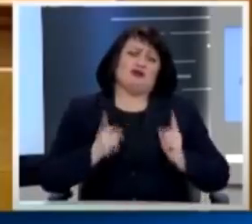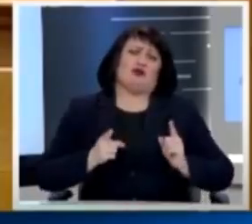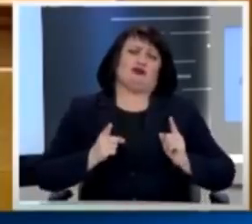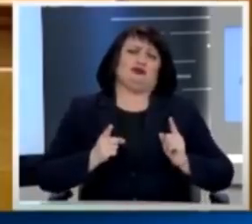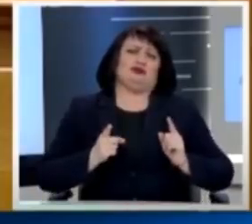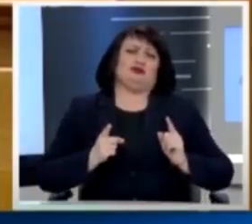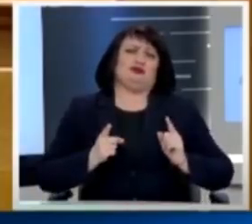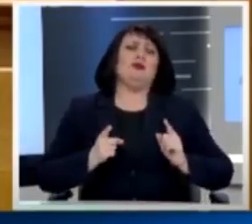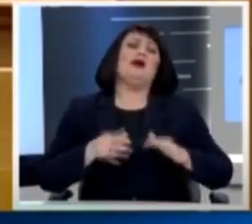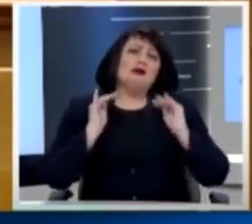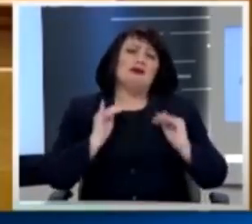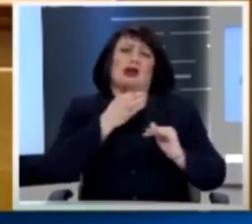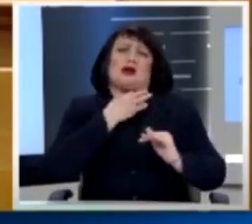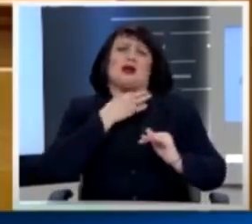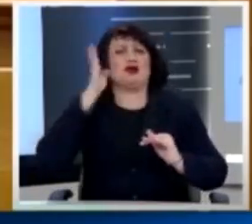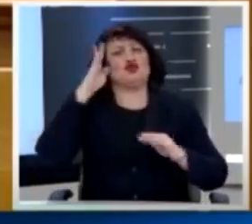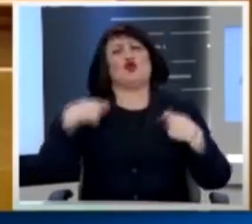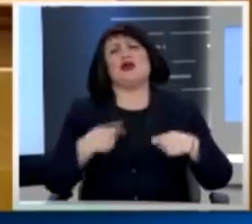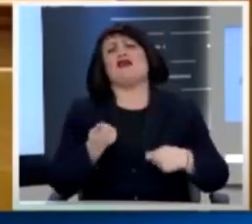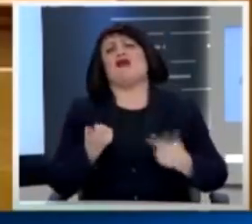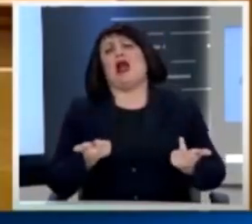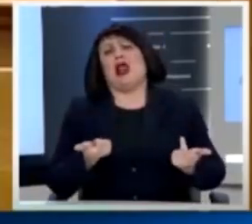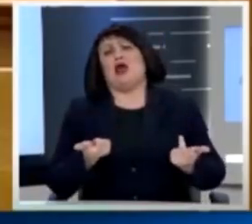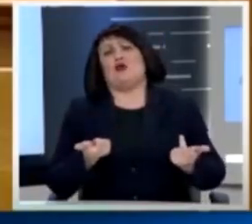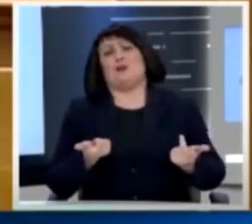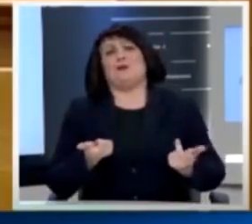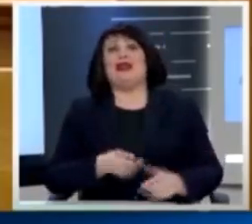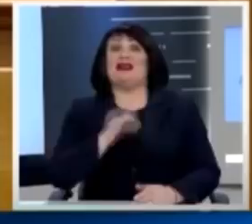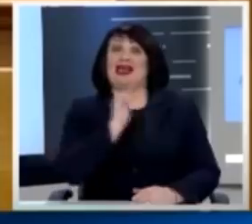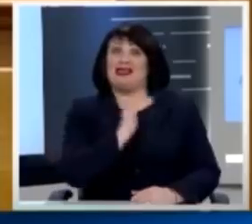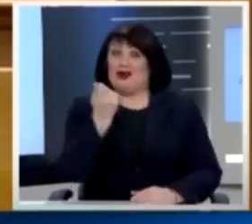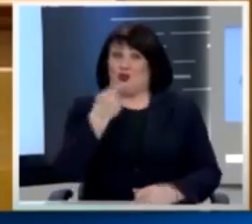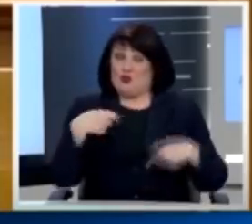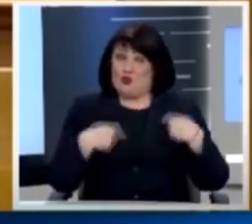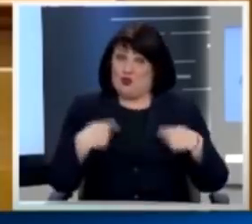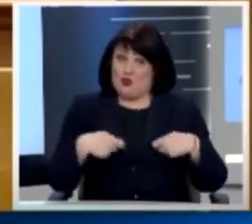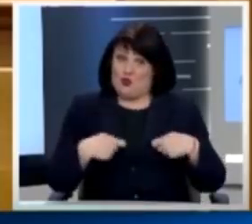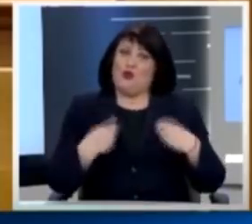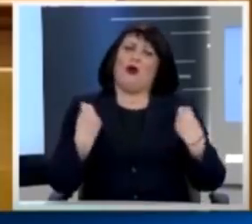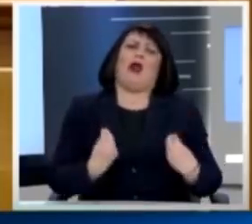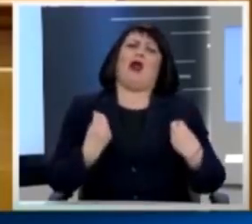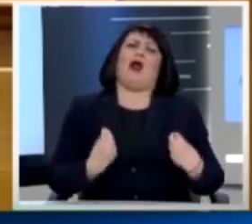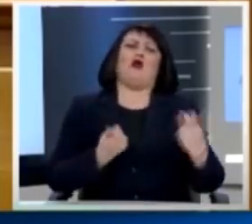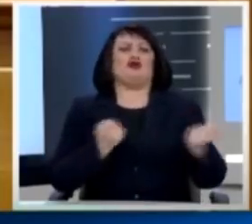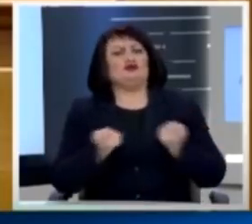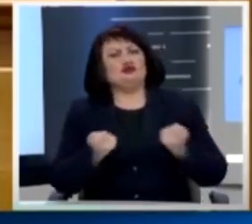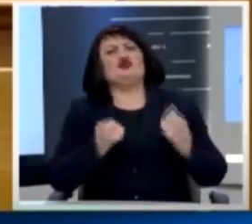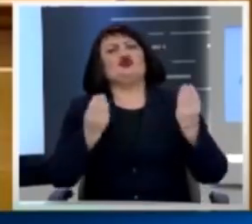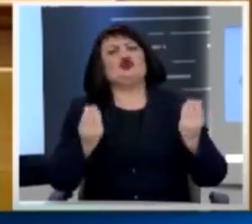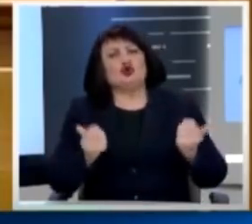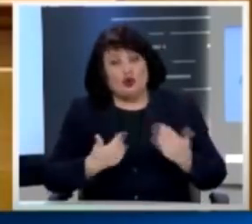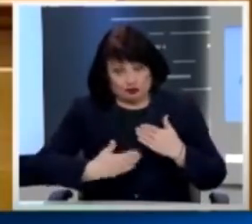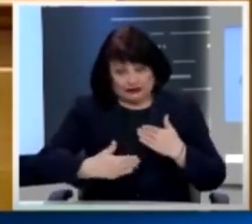αποφασιστικά οι ίδιες οι ανάγκες του κεφαλαίου. Φωνάζει στο μεγάλο κεφάλαιο πως είναι καλύτερος διαχειριστής για